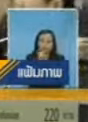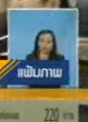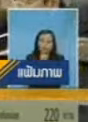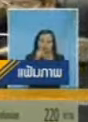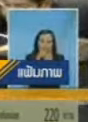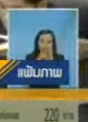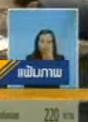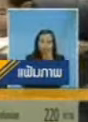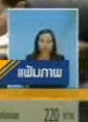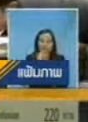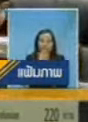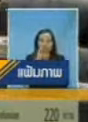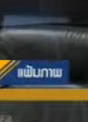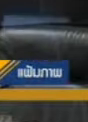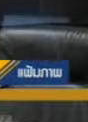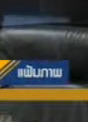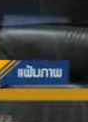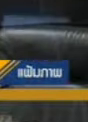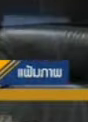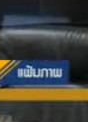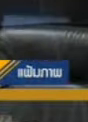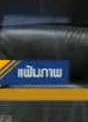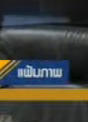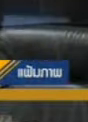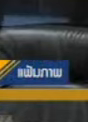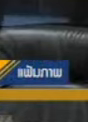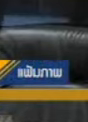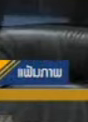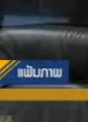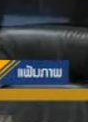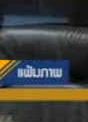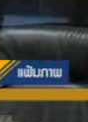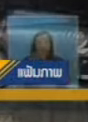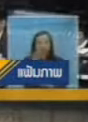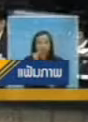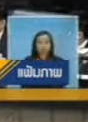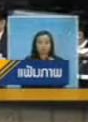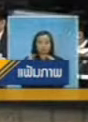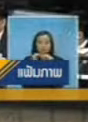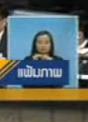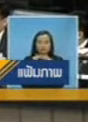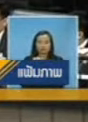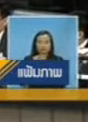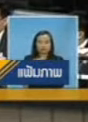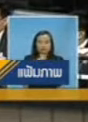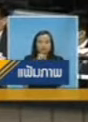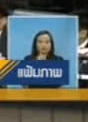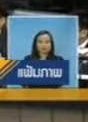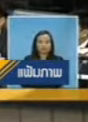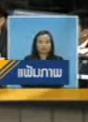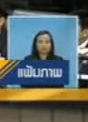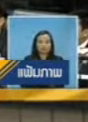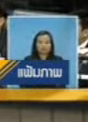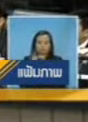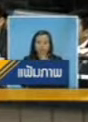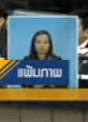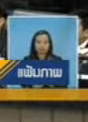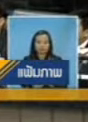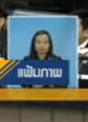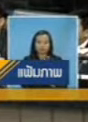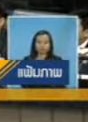132เสียงเท่ากับ3ใน5ของจำนวนสมาชิกทั้งหมด220คนนะครับแต่สายทหารเนี่ยร